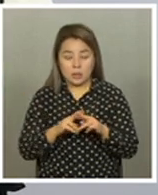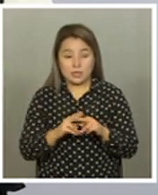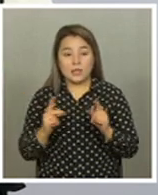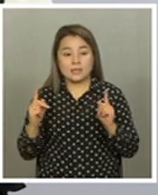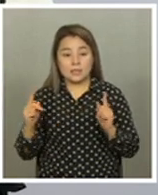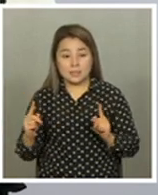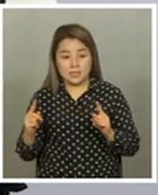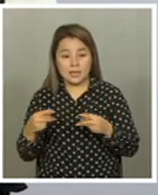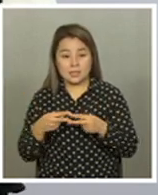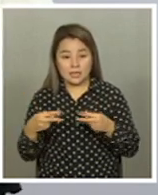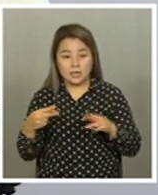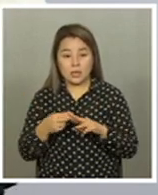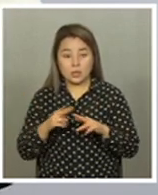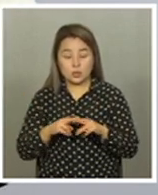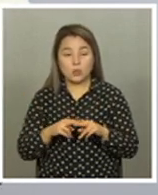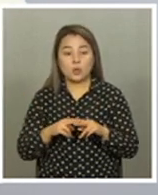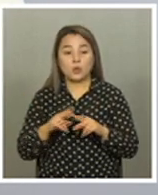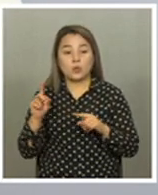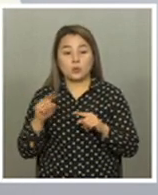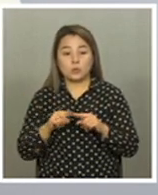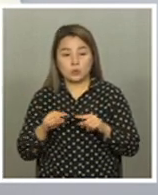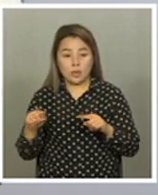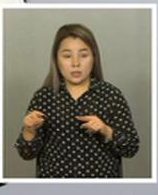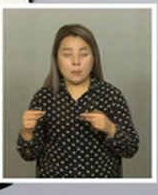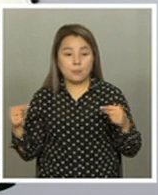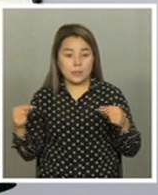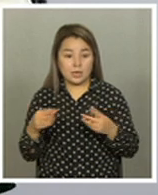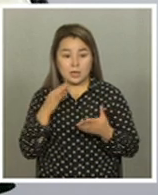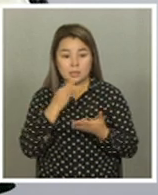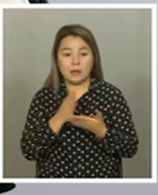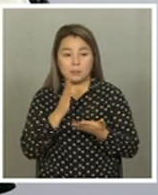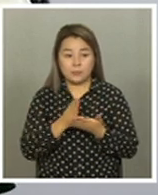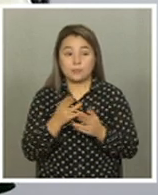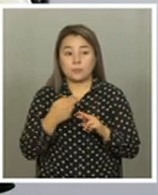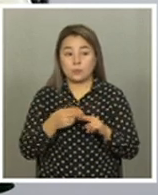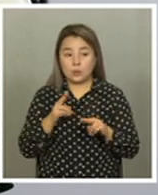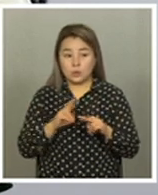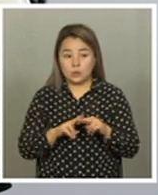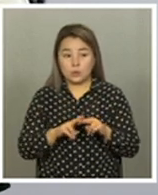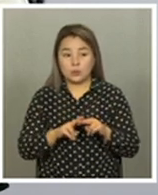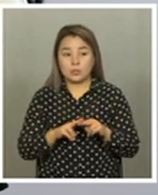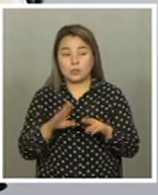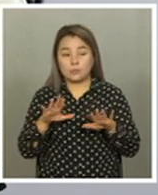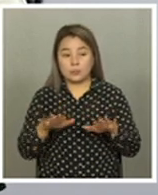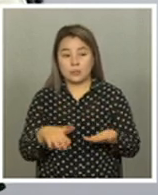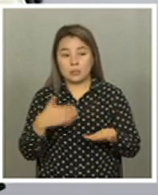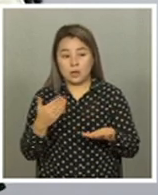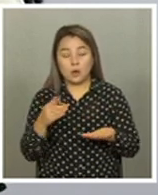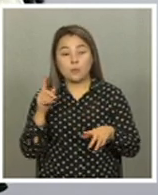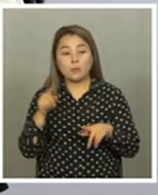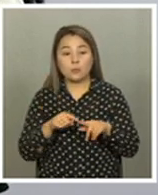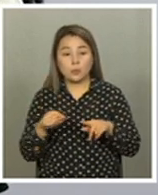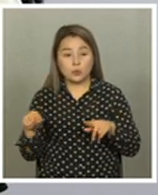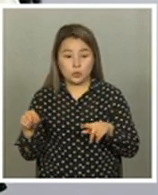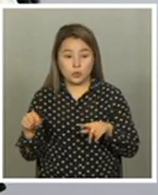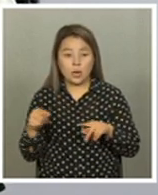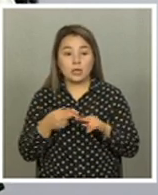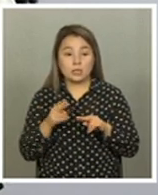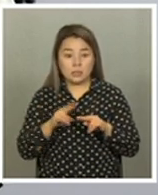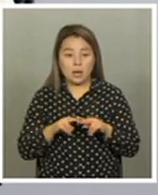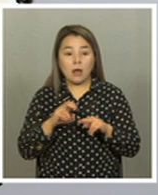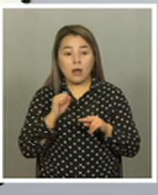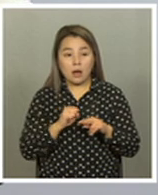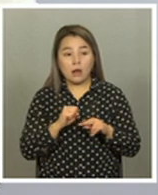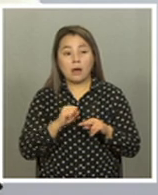және кесіндінің ұштары беттеседі. Ал енді осы ұштарында жатқан бұрыштар, яғни мынау А және